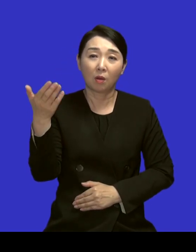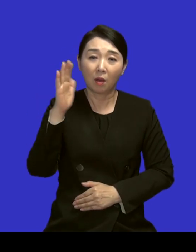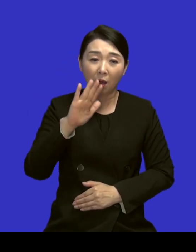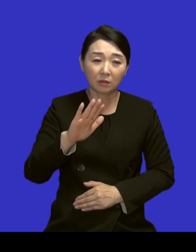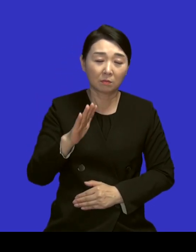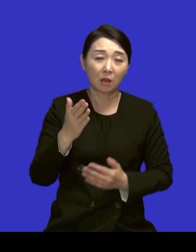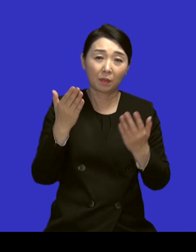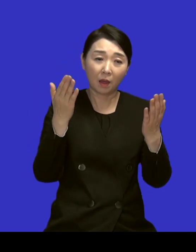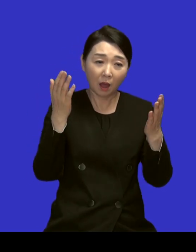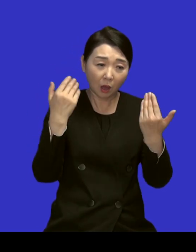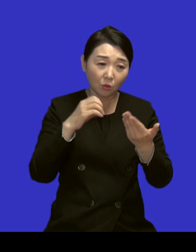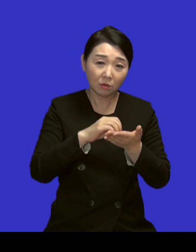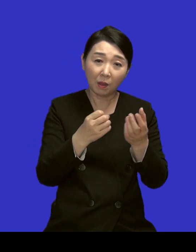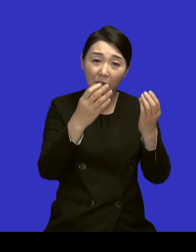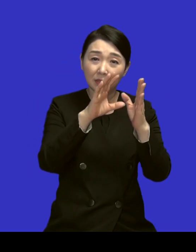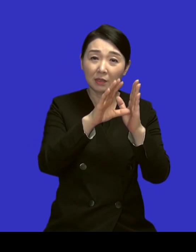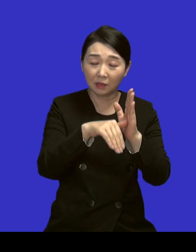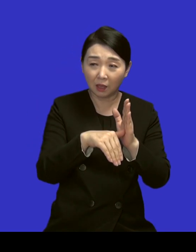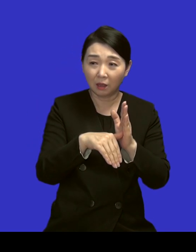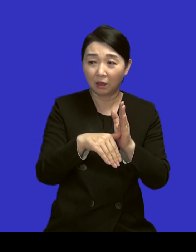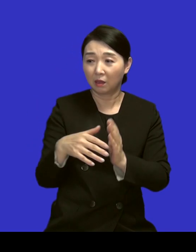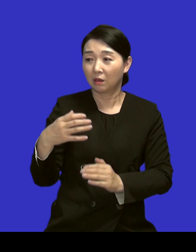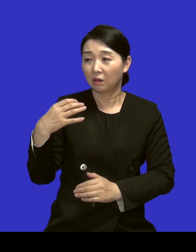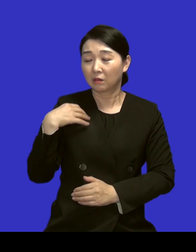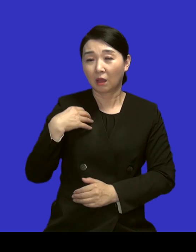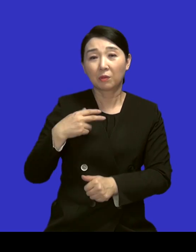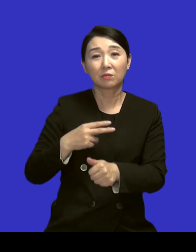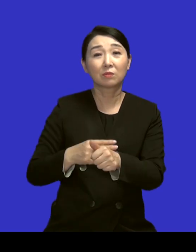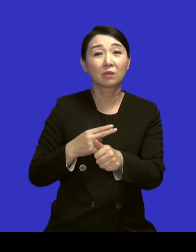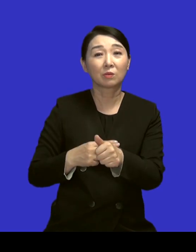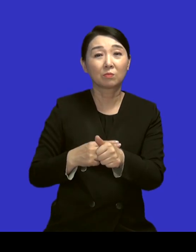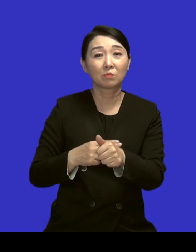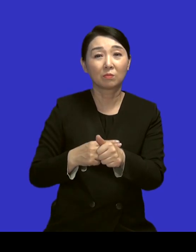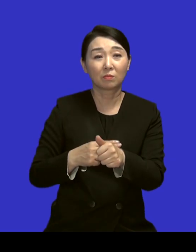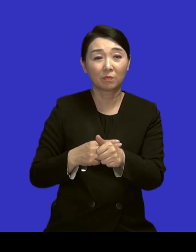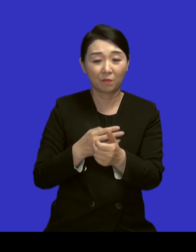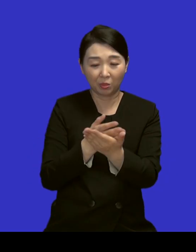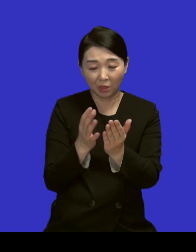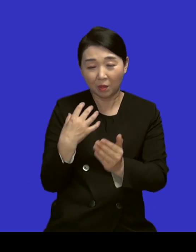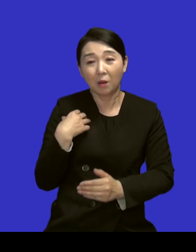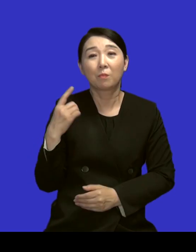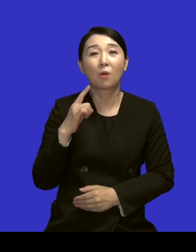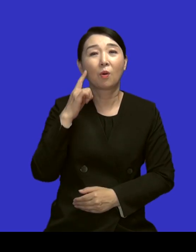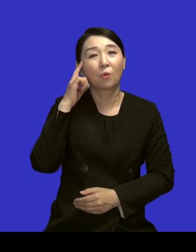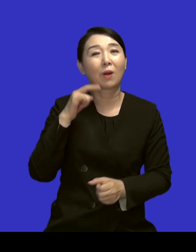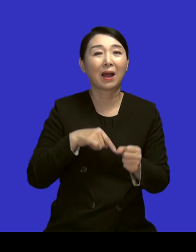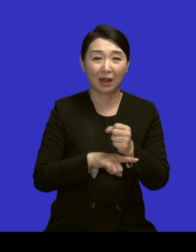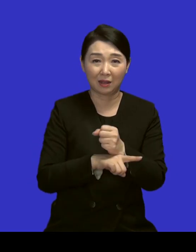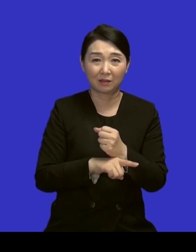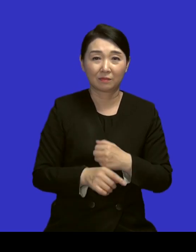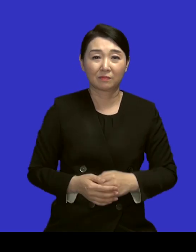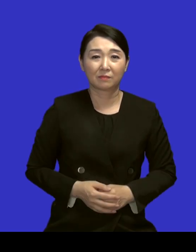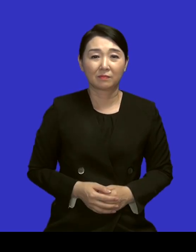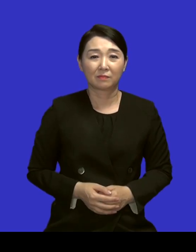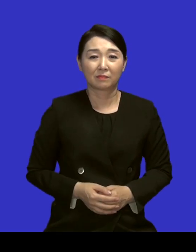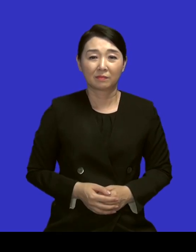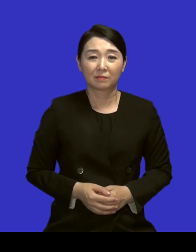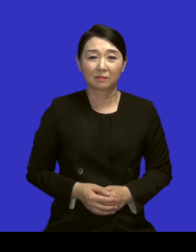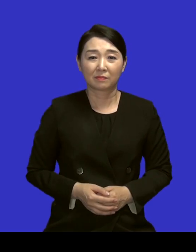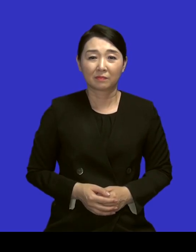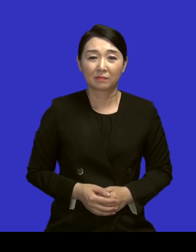날 이제 저희 담임 선생님으로 과학 선생님이 들어오셨어요. 근데 이 과학